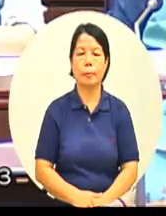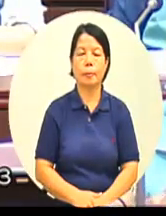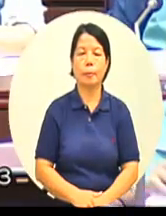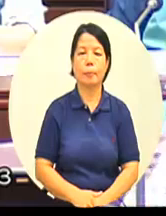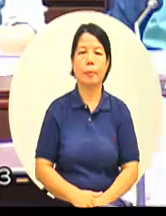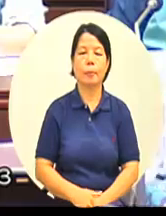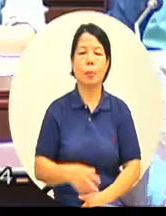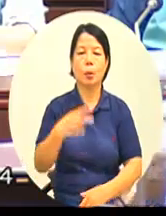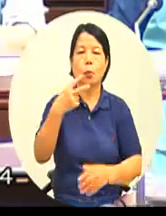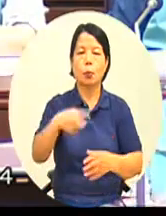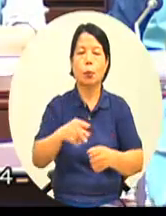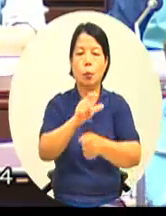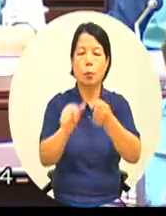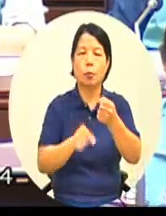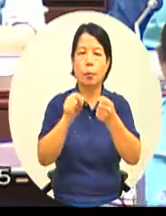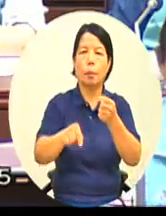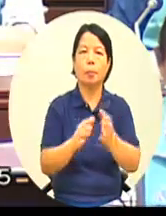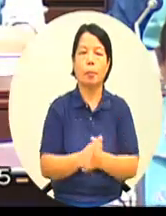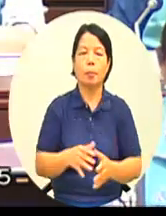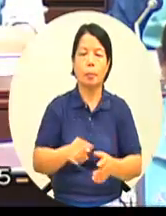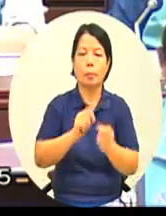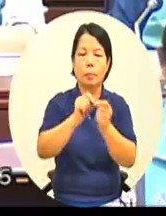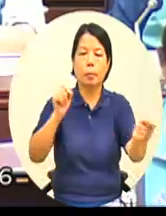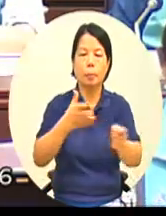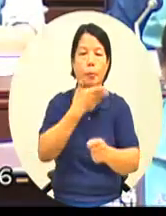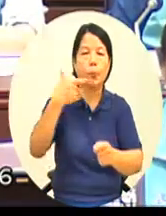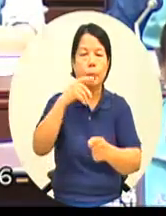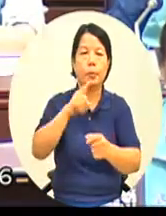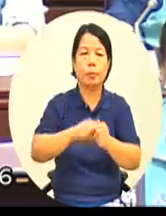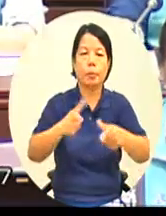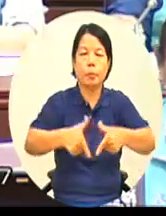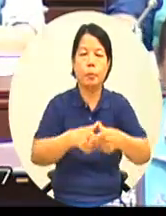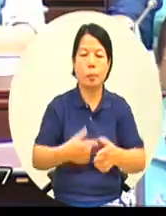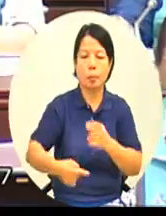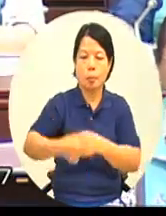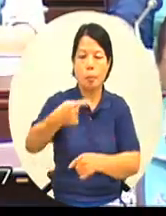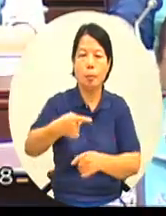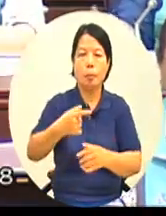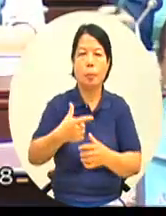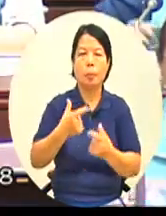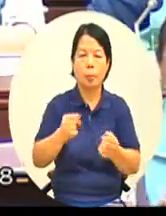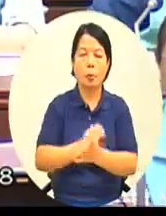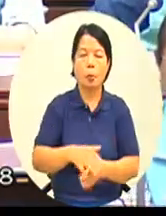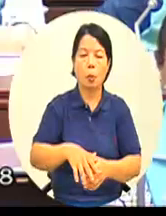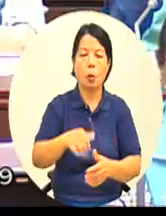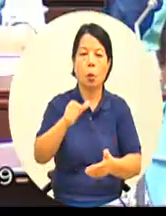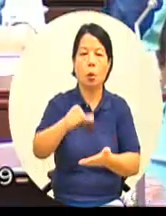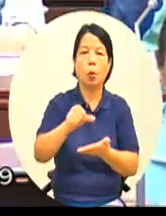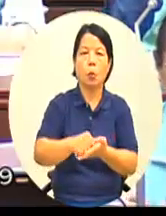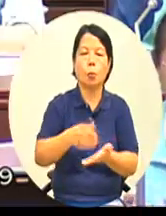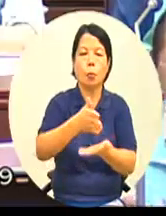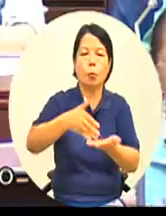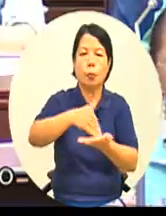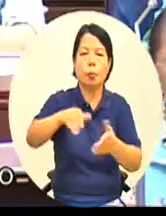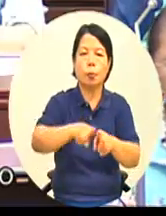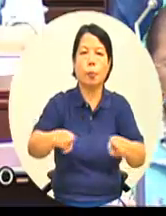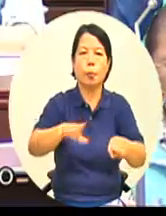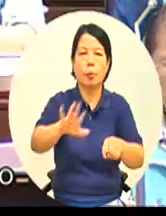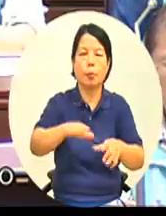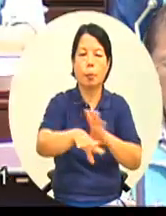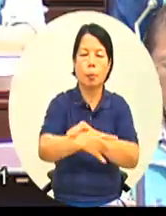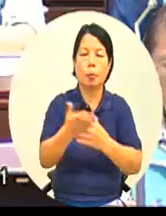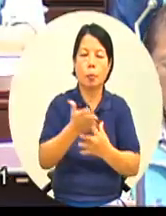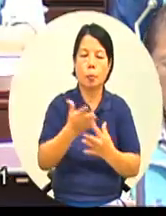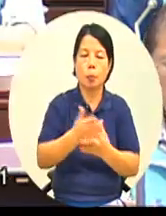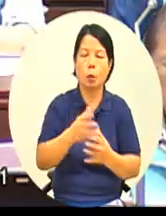民，富民长青，我们原本一楼有将近五百平的服务空间，我们争取上